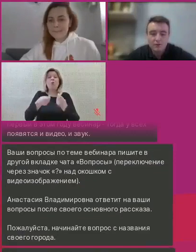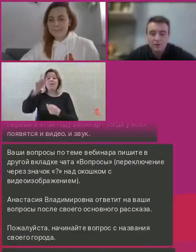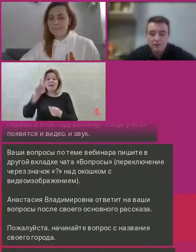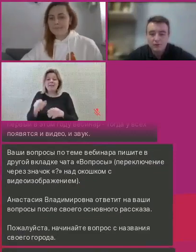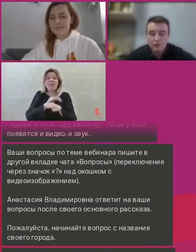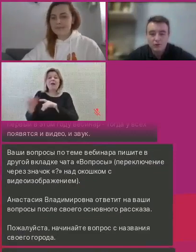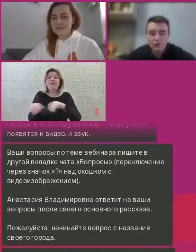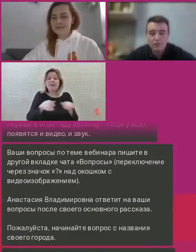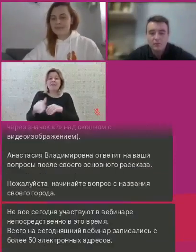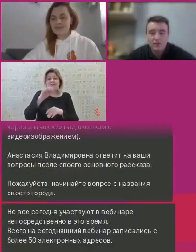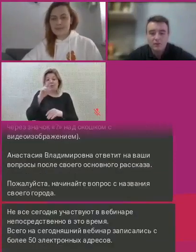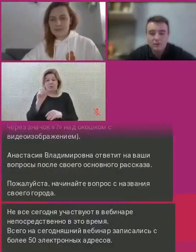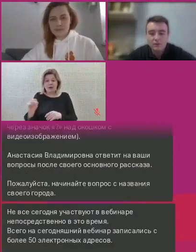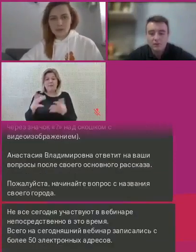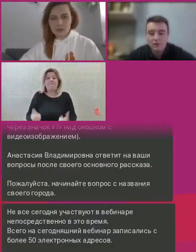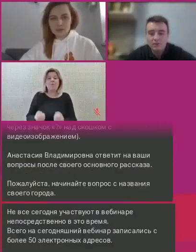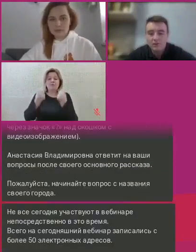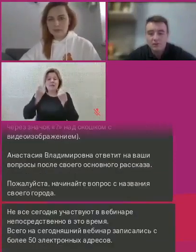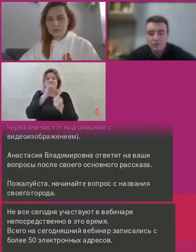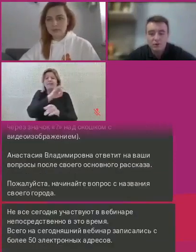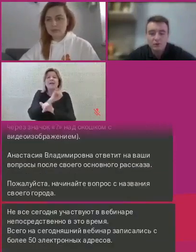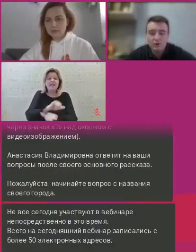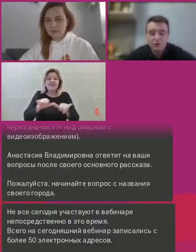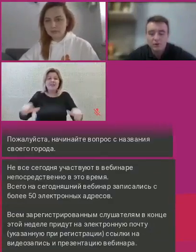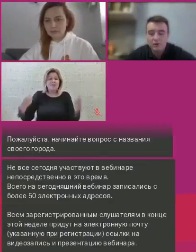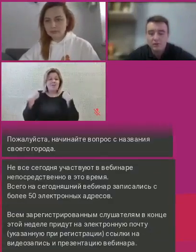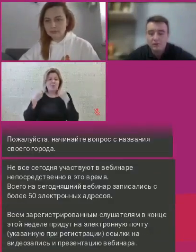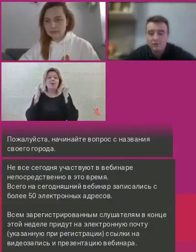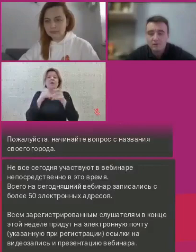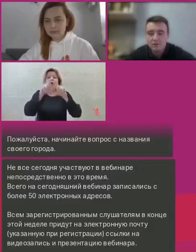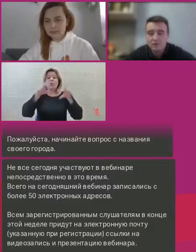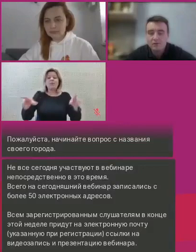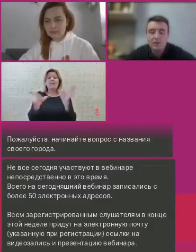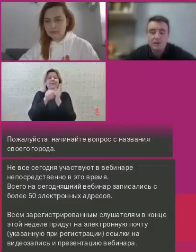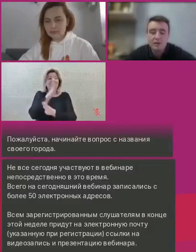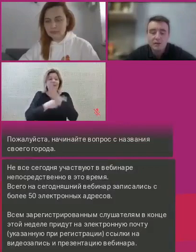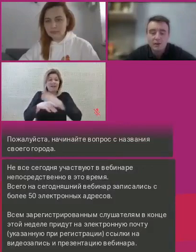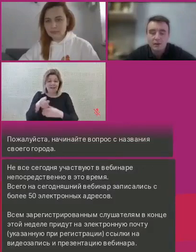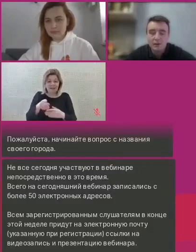руководитель благотворительного фонда поддержки и развития спорта для людей с